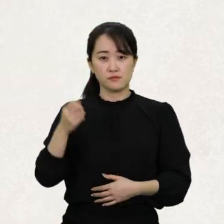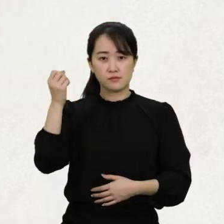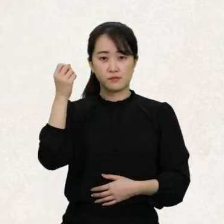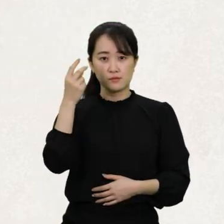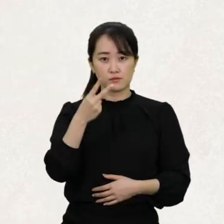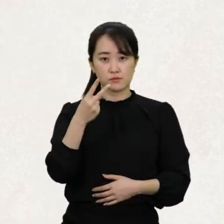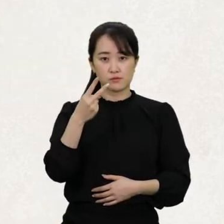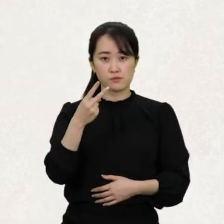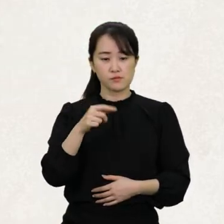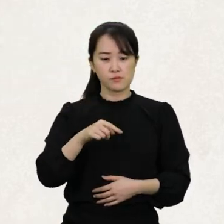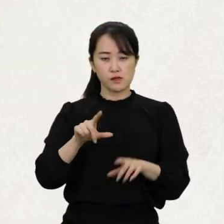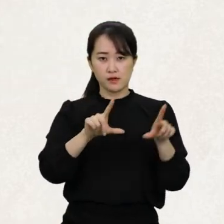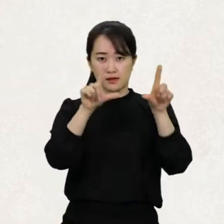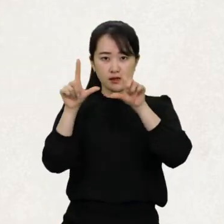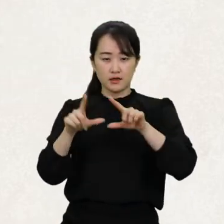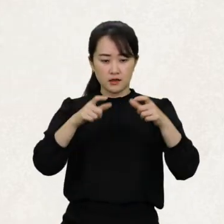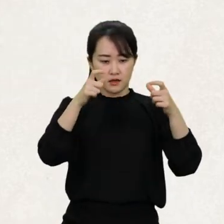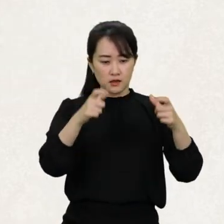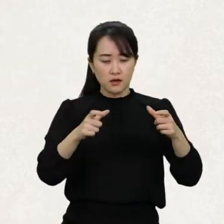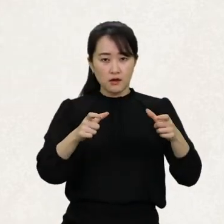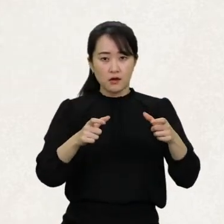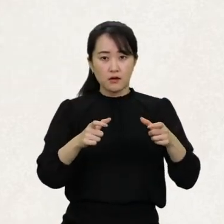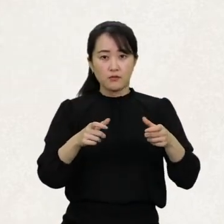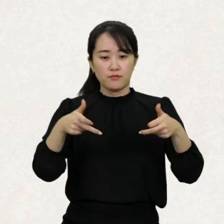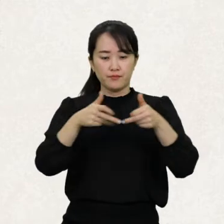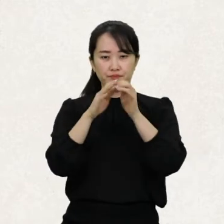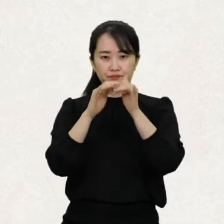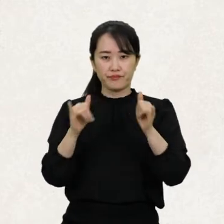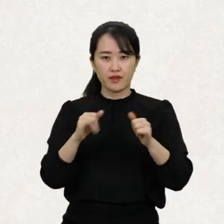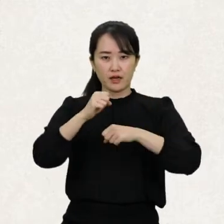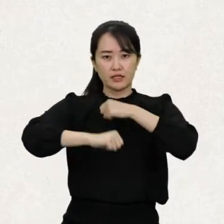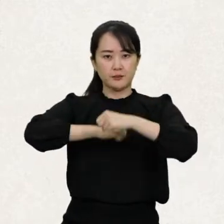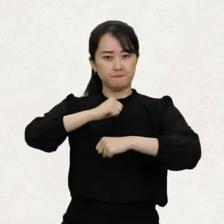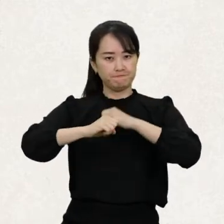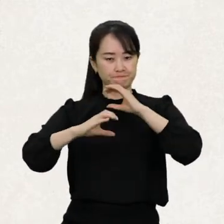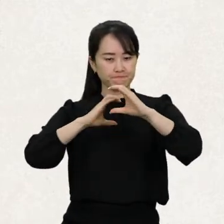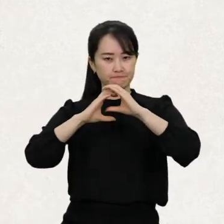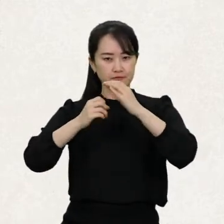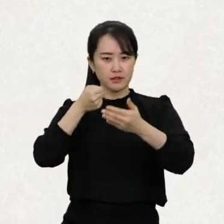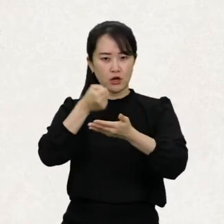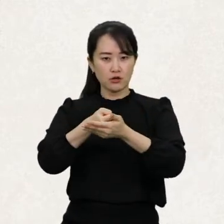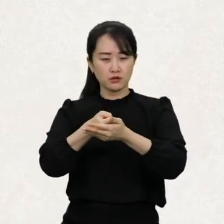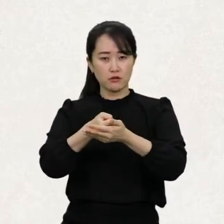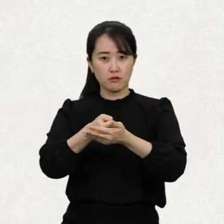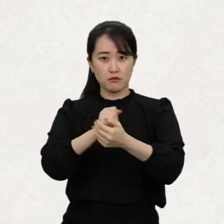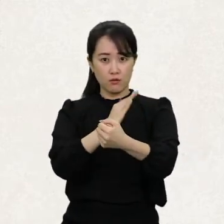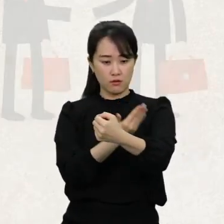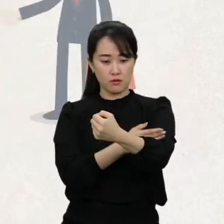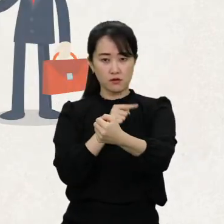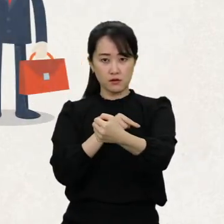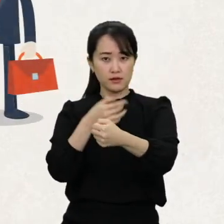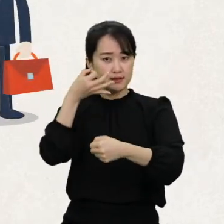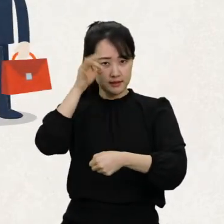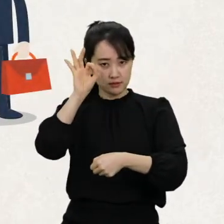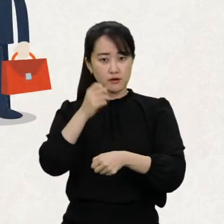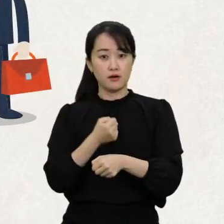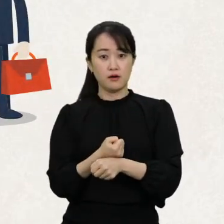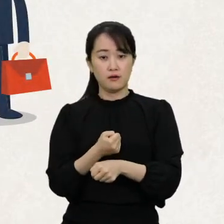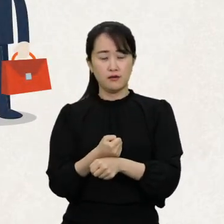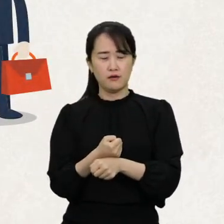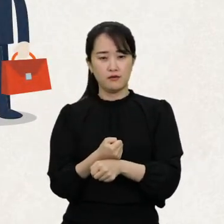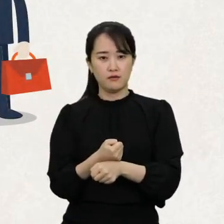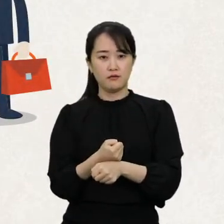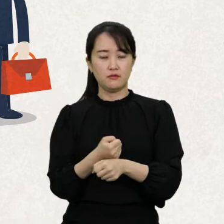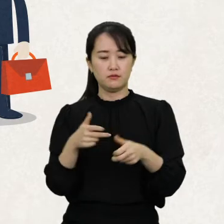또한 거주 지역과 국적에 대한 장애인의 자율적인 의사결정권을 인정하고 장애인이